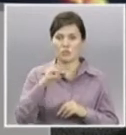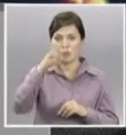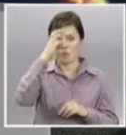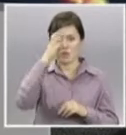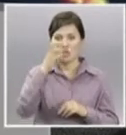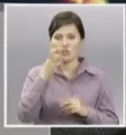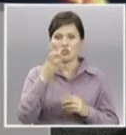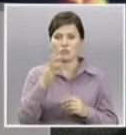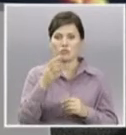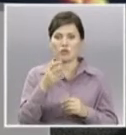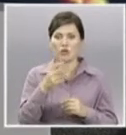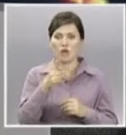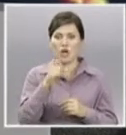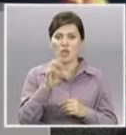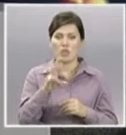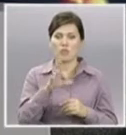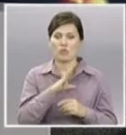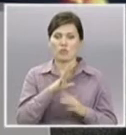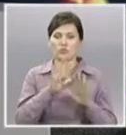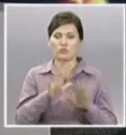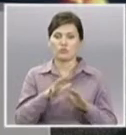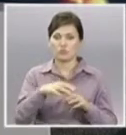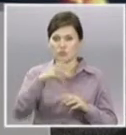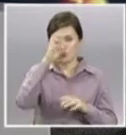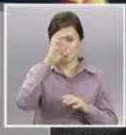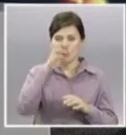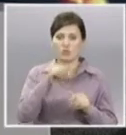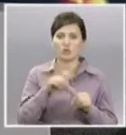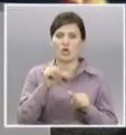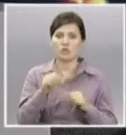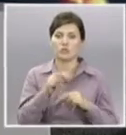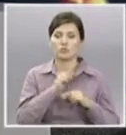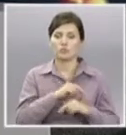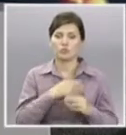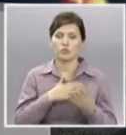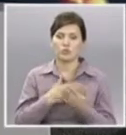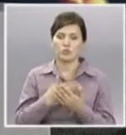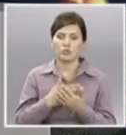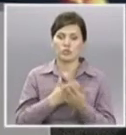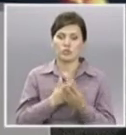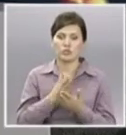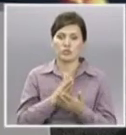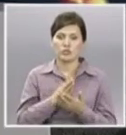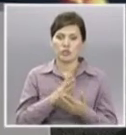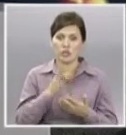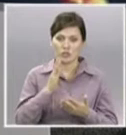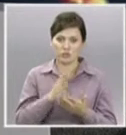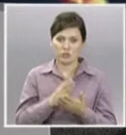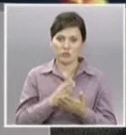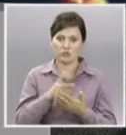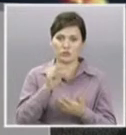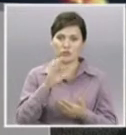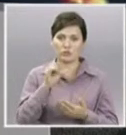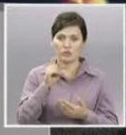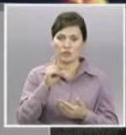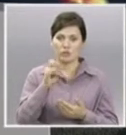мемлекетімізге бұл бір хан болған үшін ғана емес, мемлекетімізге ерекше еңбек сіңген үлкен хандарымыз бар. Қасым ханның